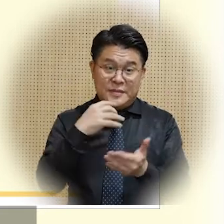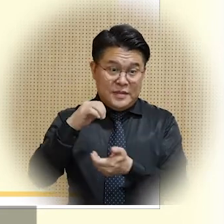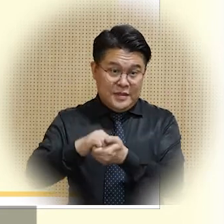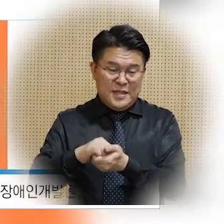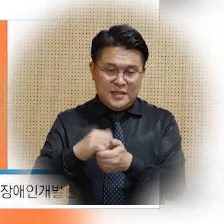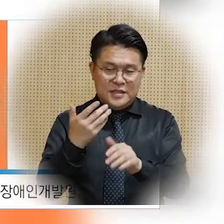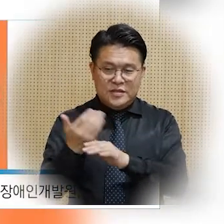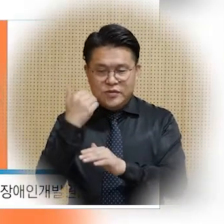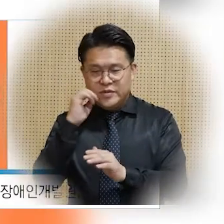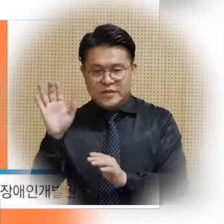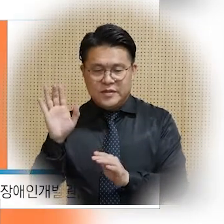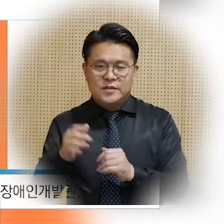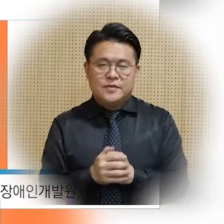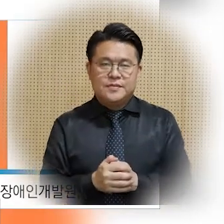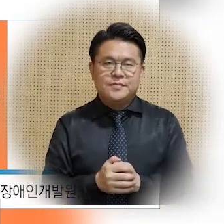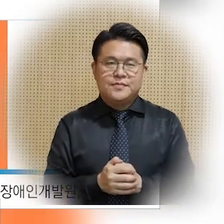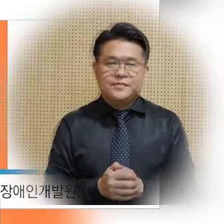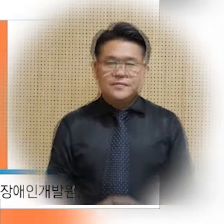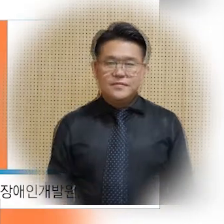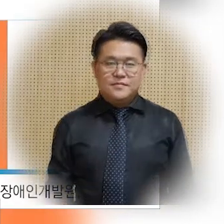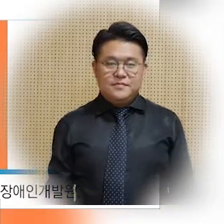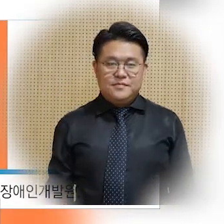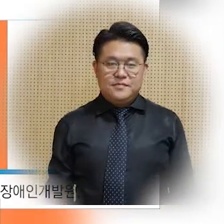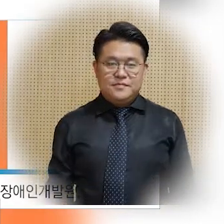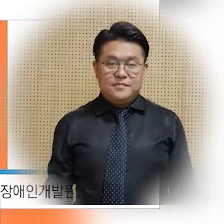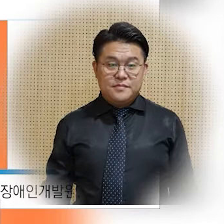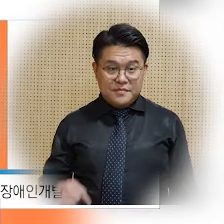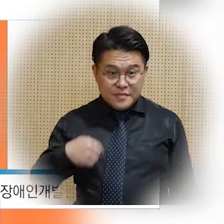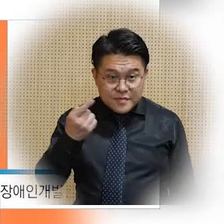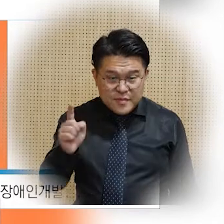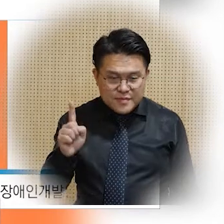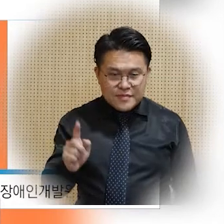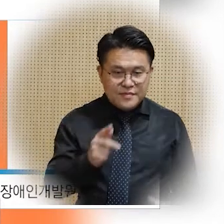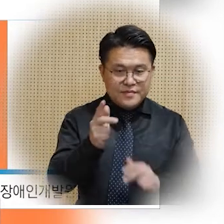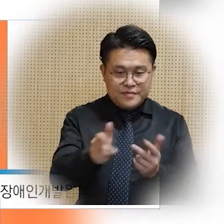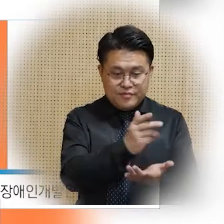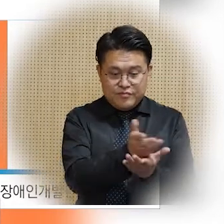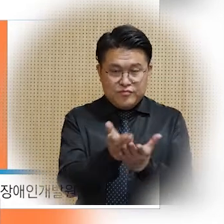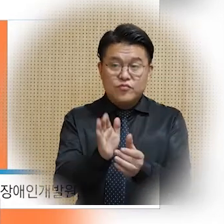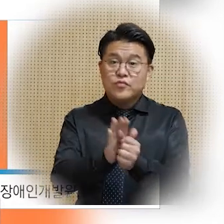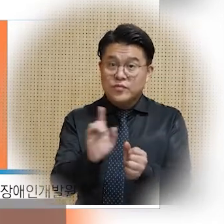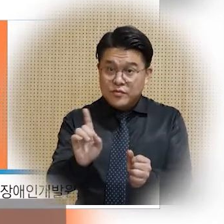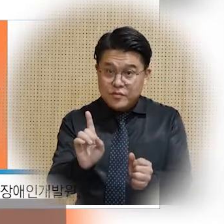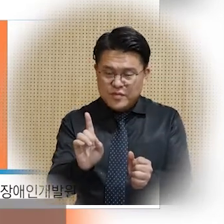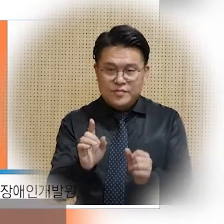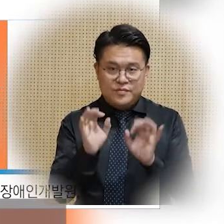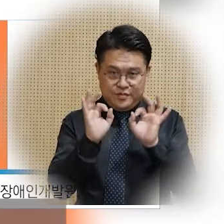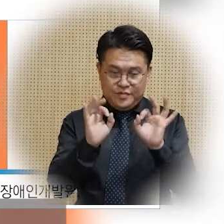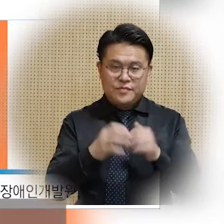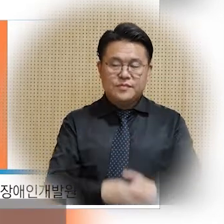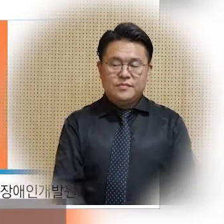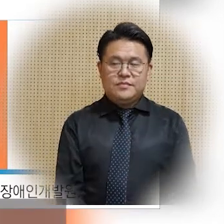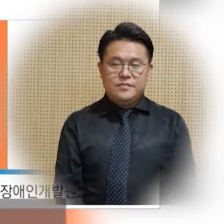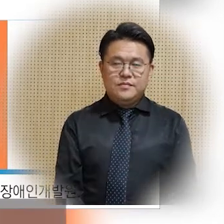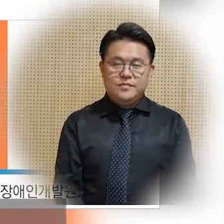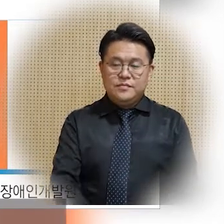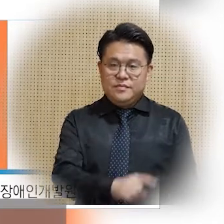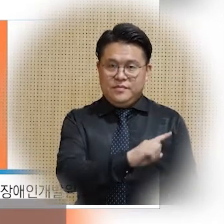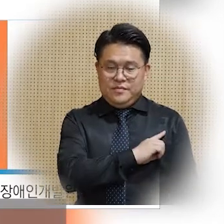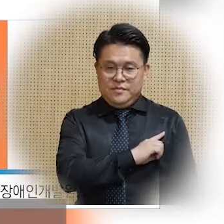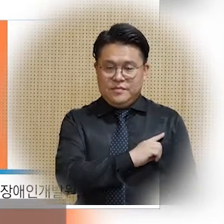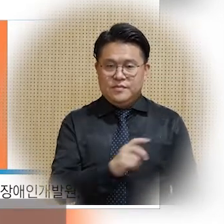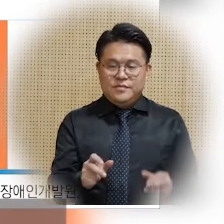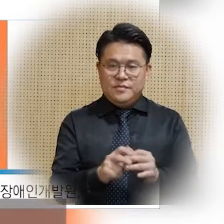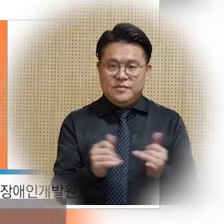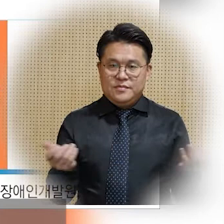있습니다. 자, 다음으로는 이제 사업의 유형별 지원 내용인데요. 일단 이 장애인 일자리